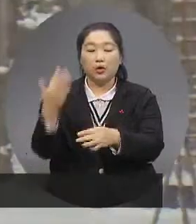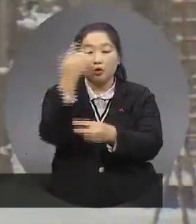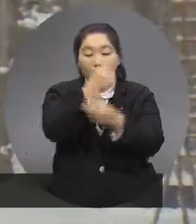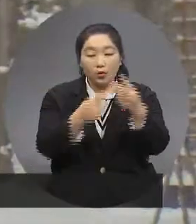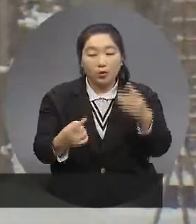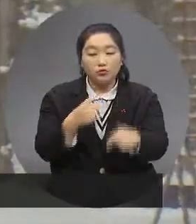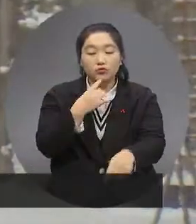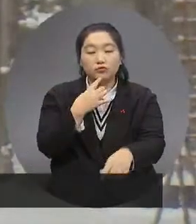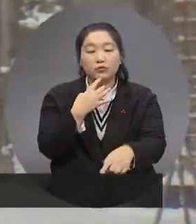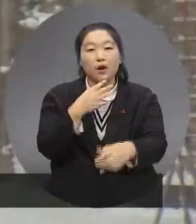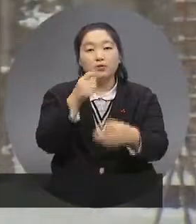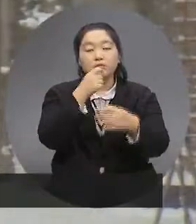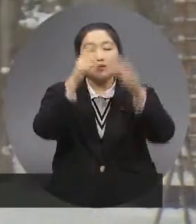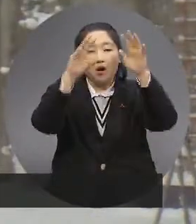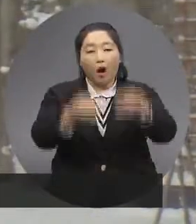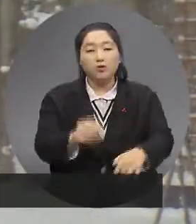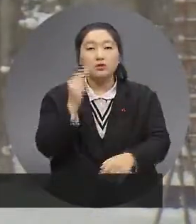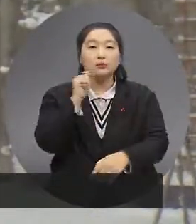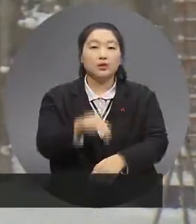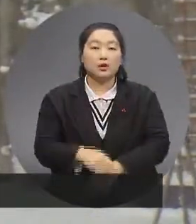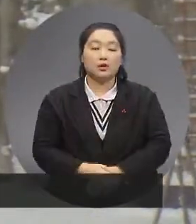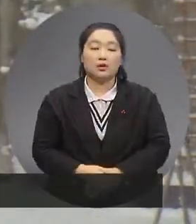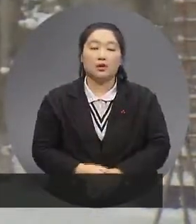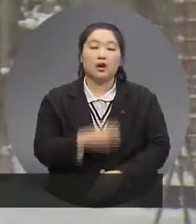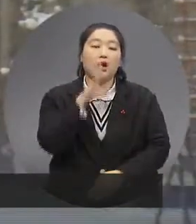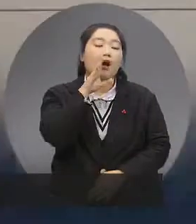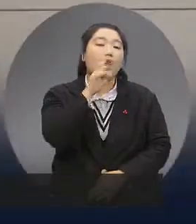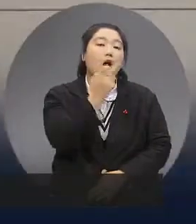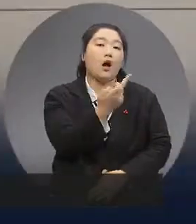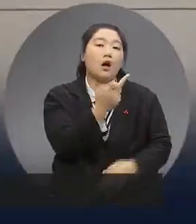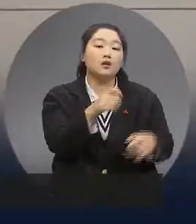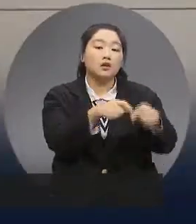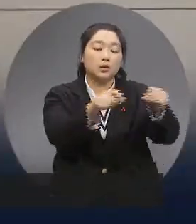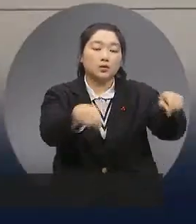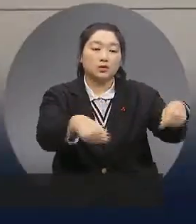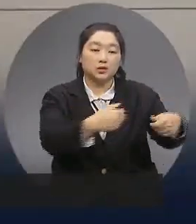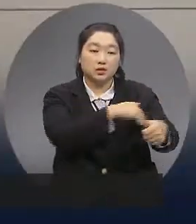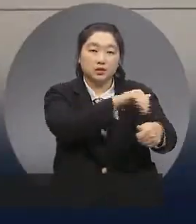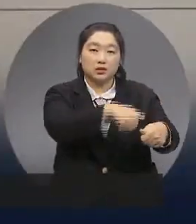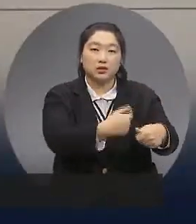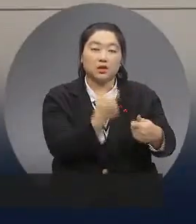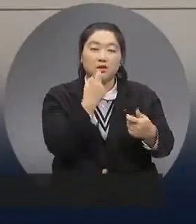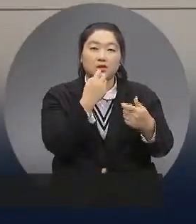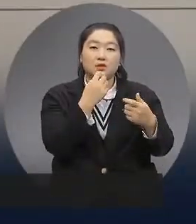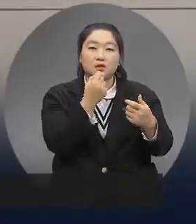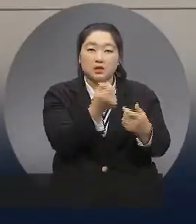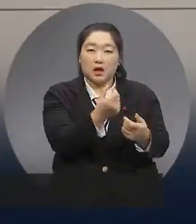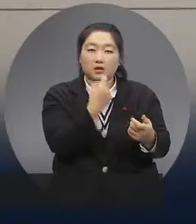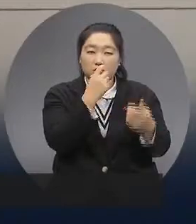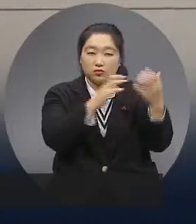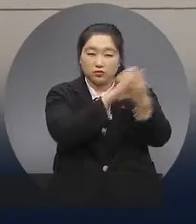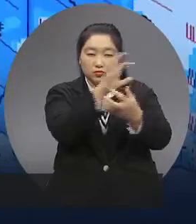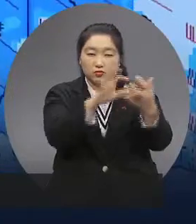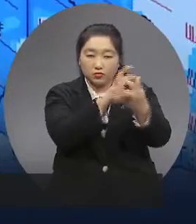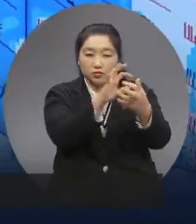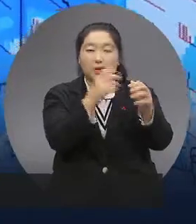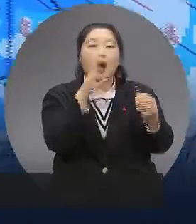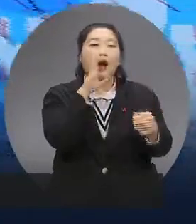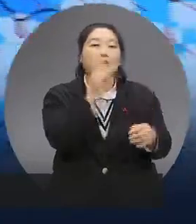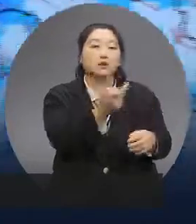청주를 중심으로 폭설이 쏟아졌습니다. 아산만에서 생성된 구름대, 작은 구름대가 지금 아산